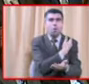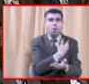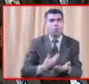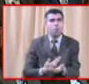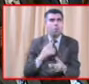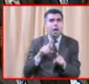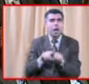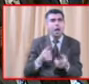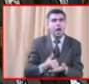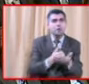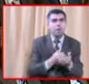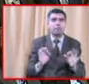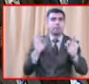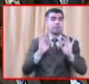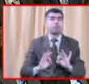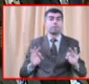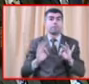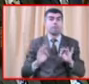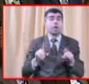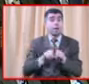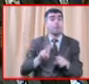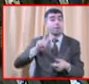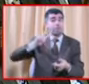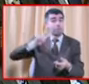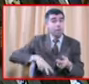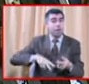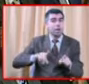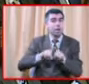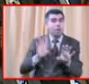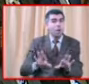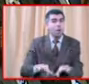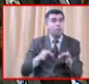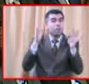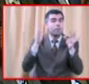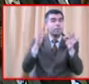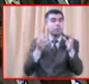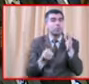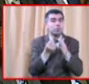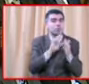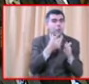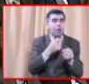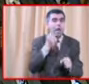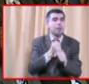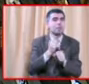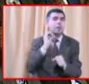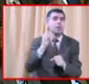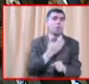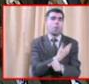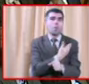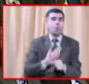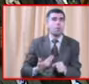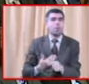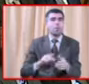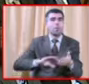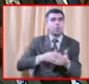الممتلكات؟ سجلنا ايضا الطريقه المهينه اللي تعاملت بها الحكومه واللي تعامل في المعامله